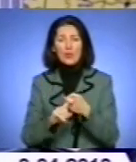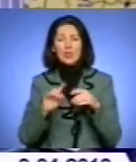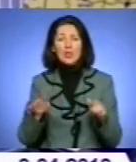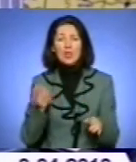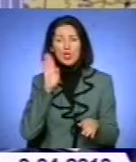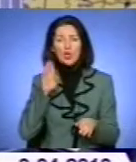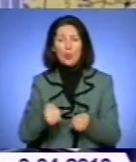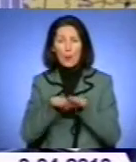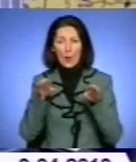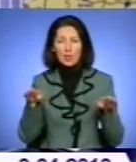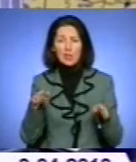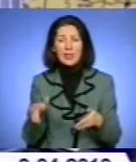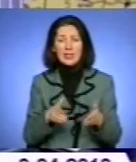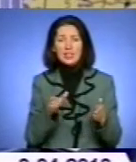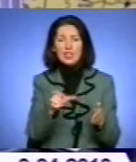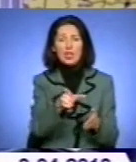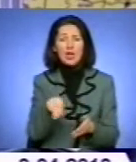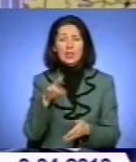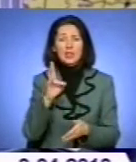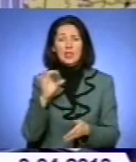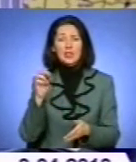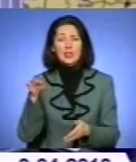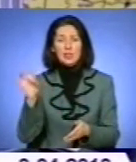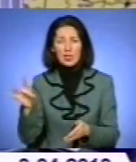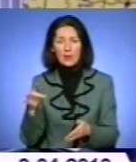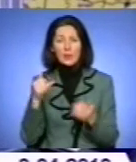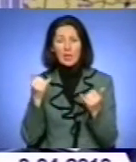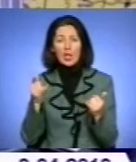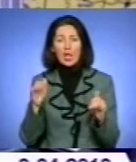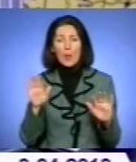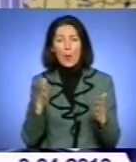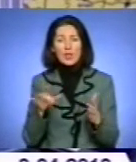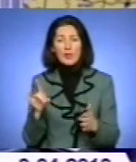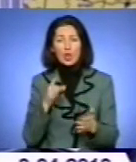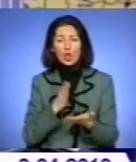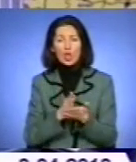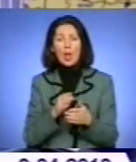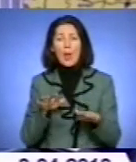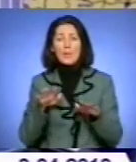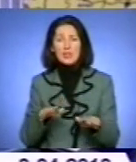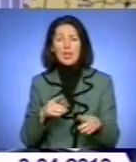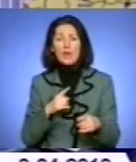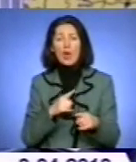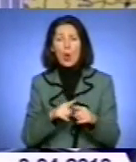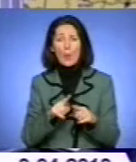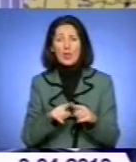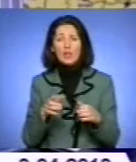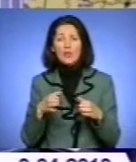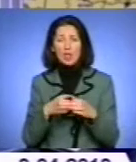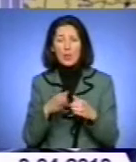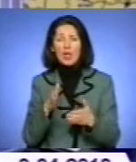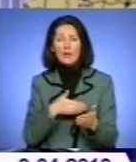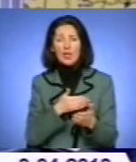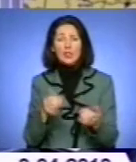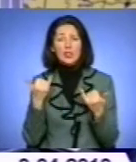річці Дністер. Хочу ще сказати, що на даний момент в районі створено місцеві оперативні штаби з ліквідації надзвичайних